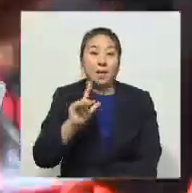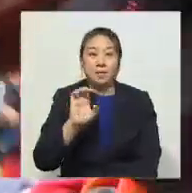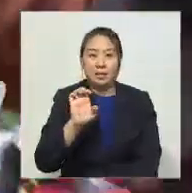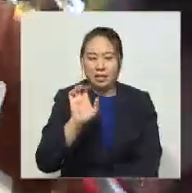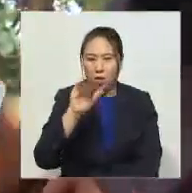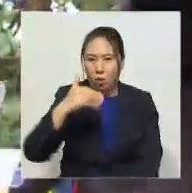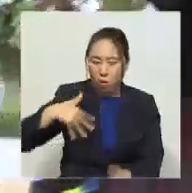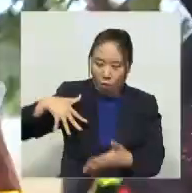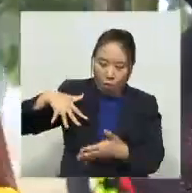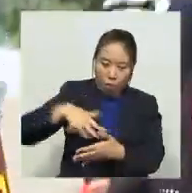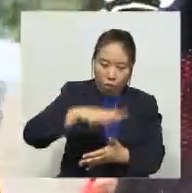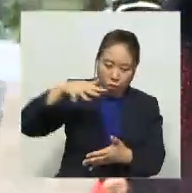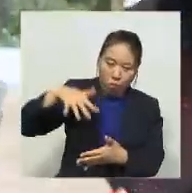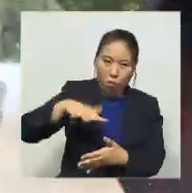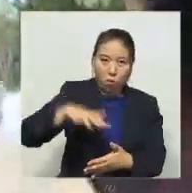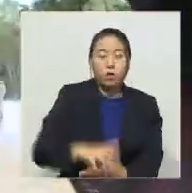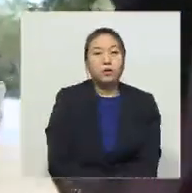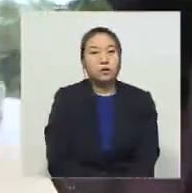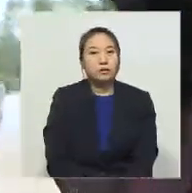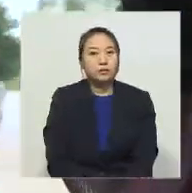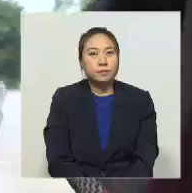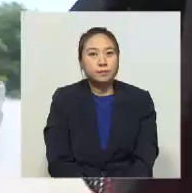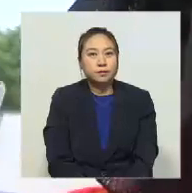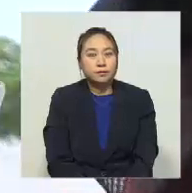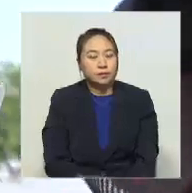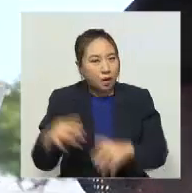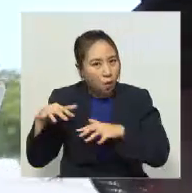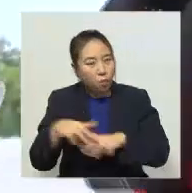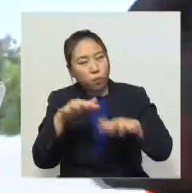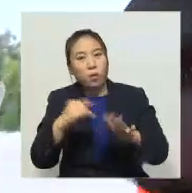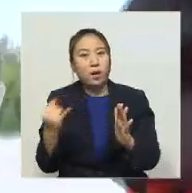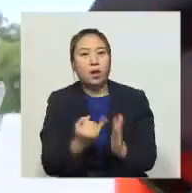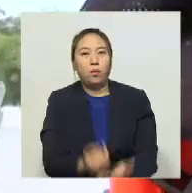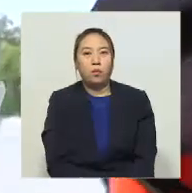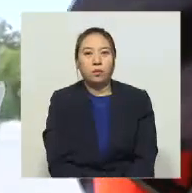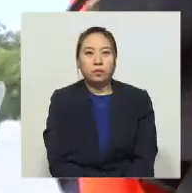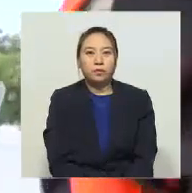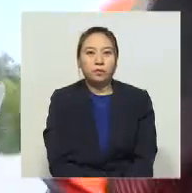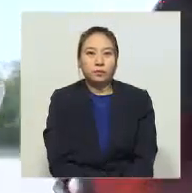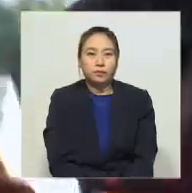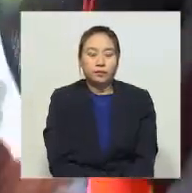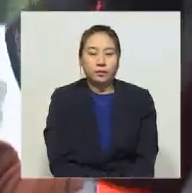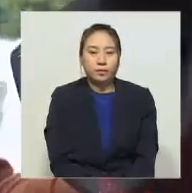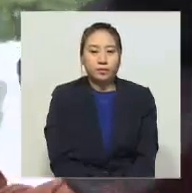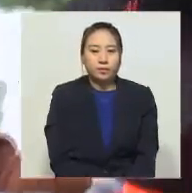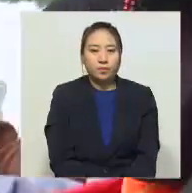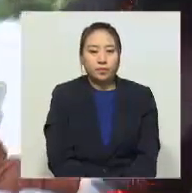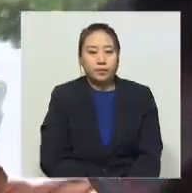น้ำยังถึงจะไปสมทบไหลได้สะดวกและเร็วขึ้นนะครับไม่งั้น